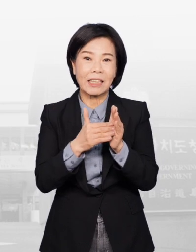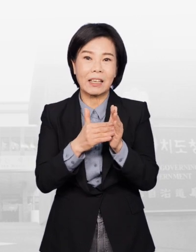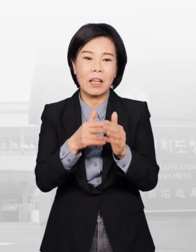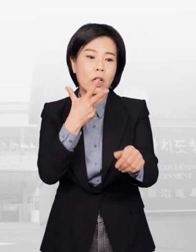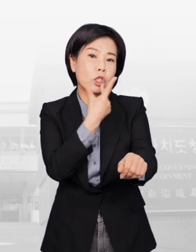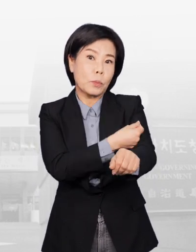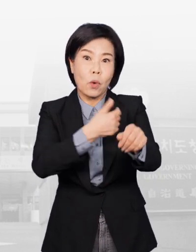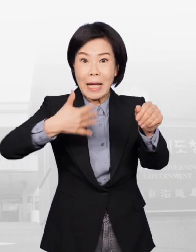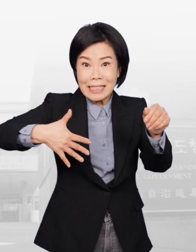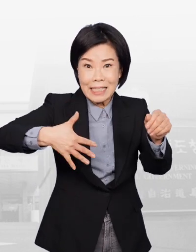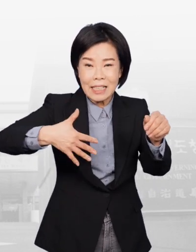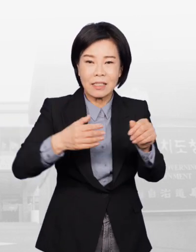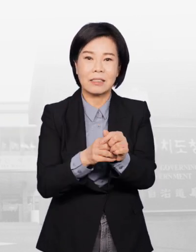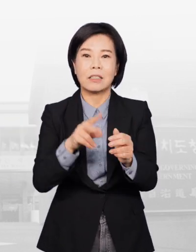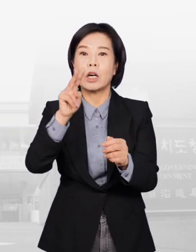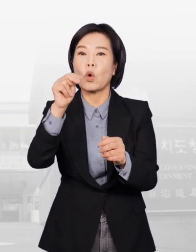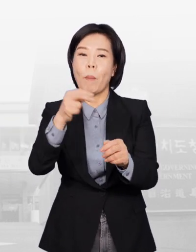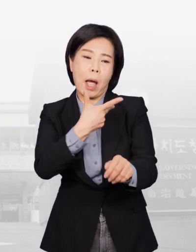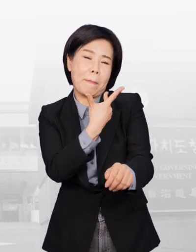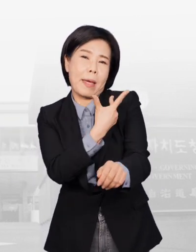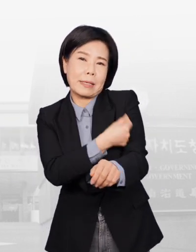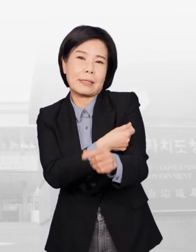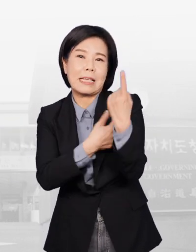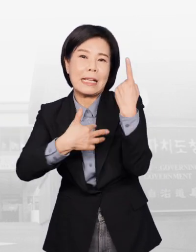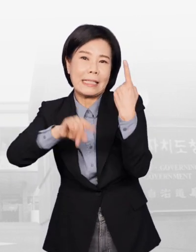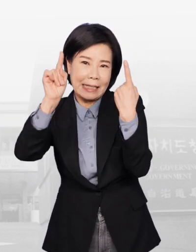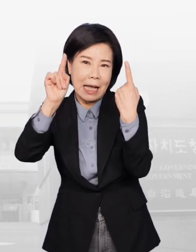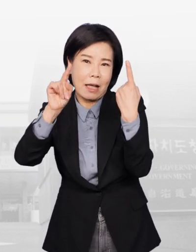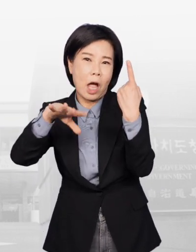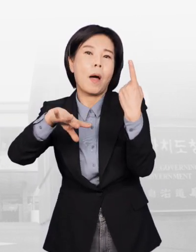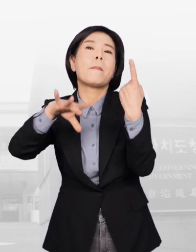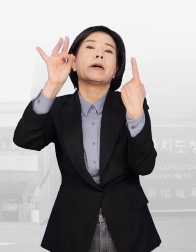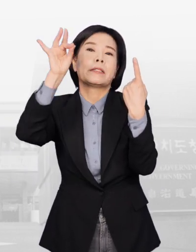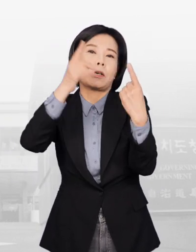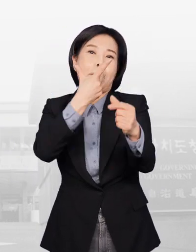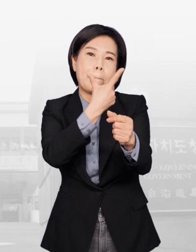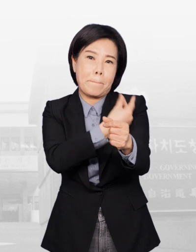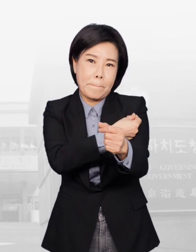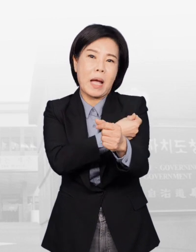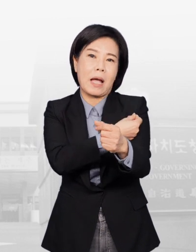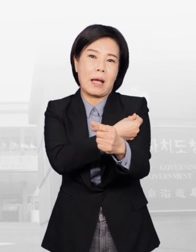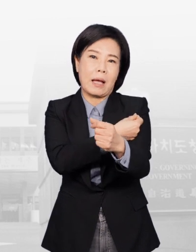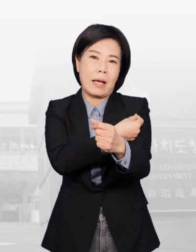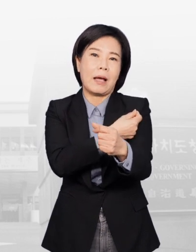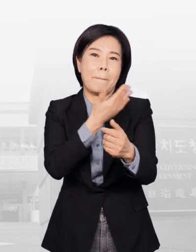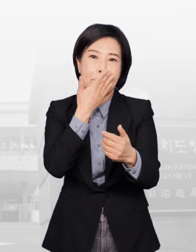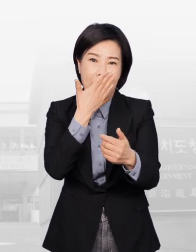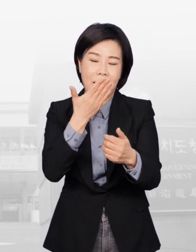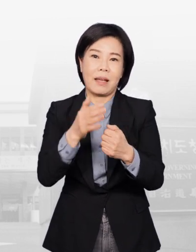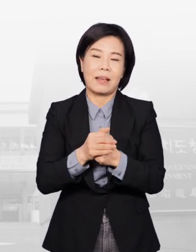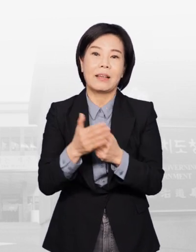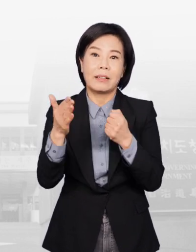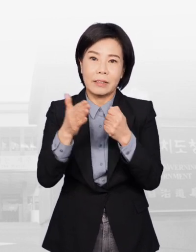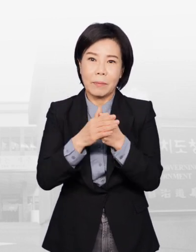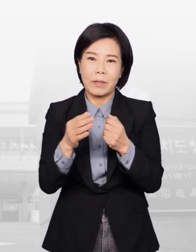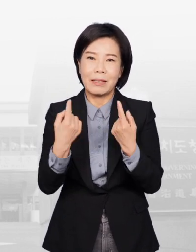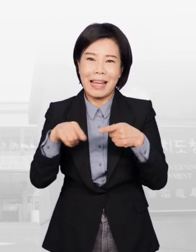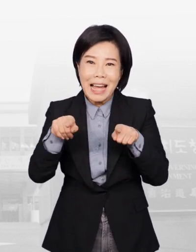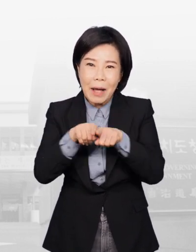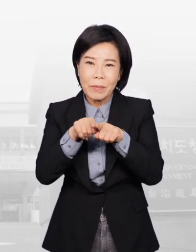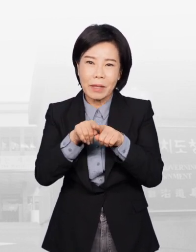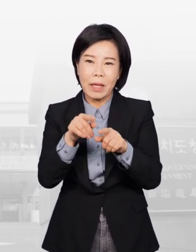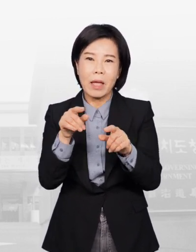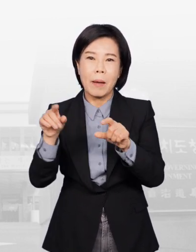이제까지 접종을 하지 않으신 분들은 노바백스 백신 1차 접종으로 접종에 참여해 주시길 바랍니다.